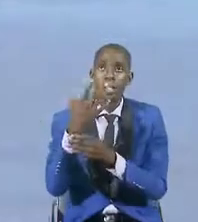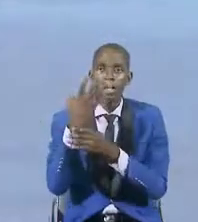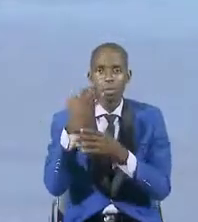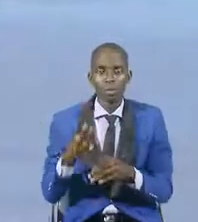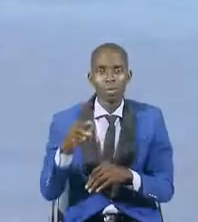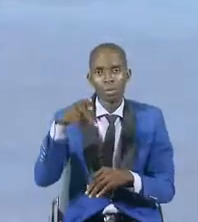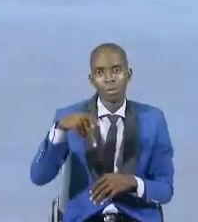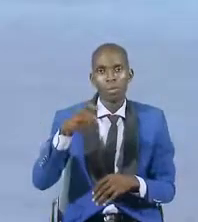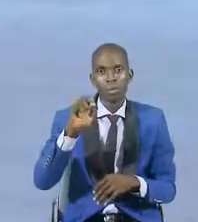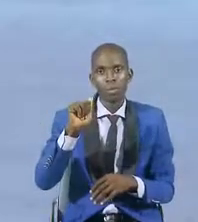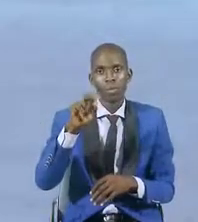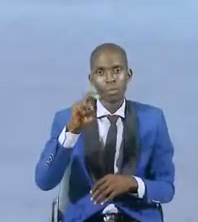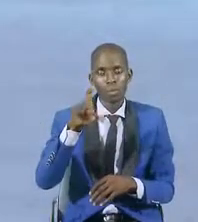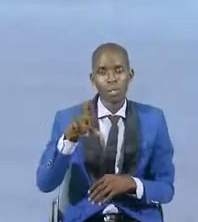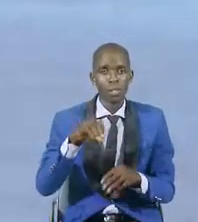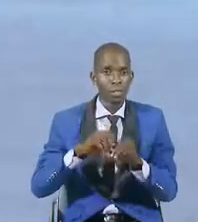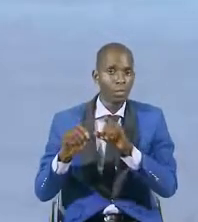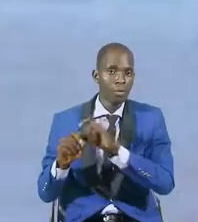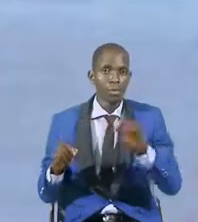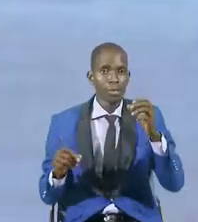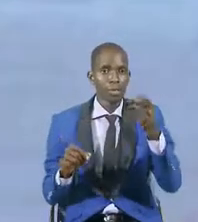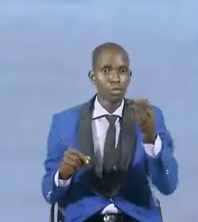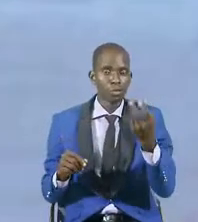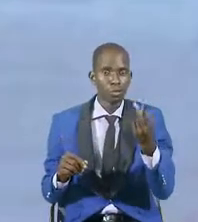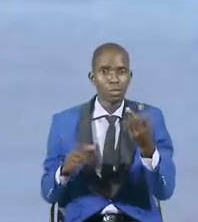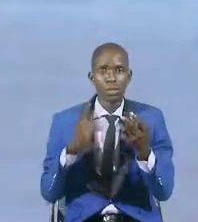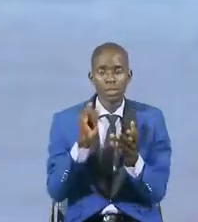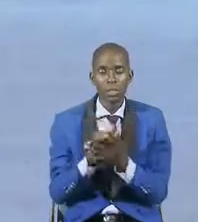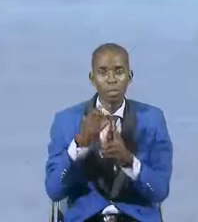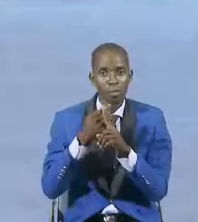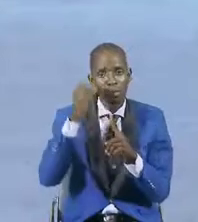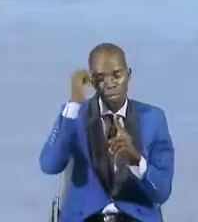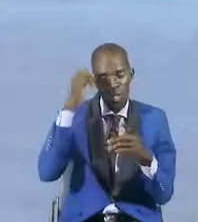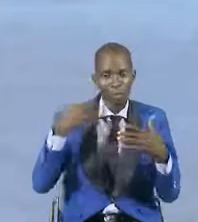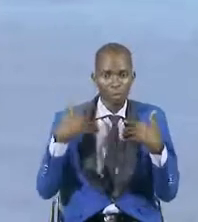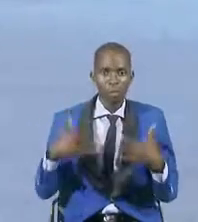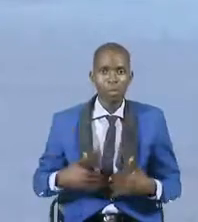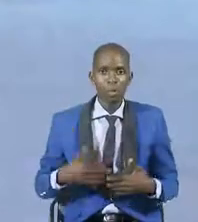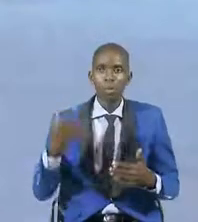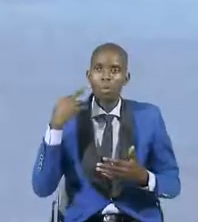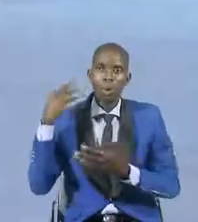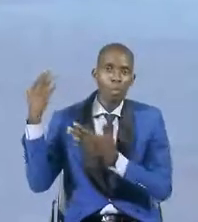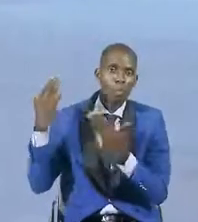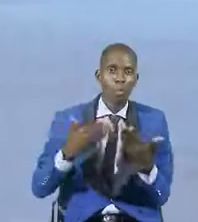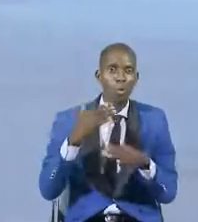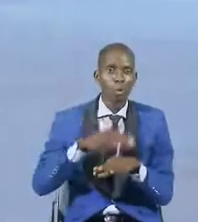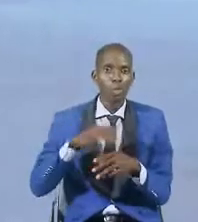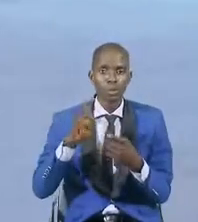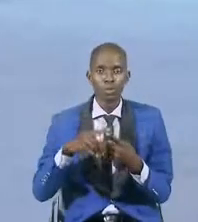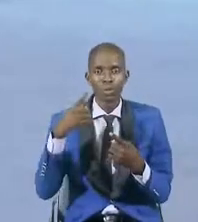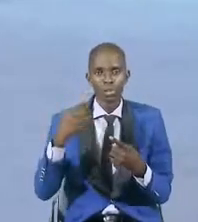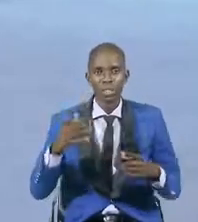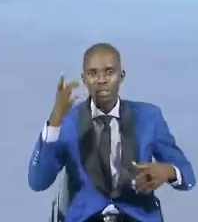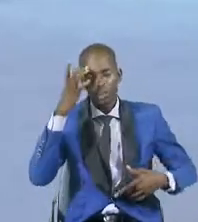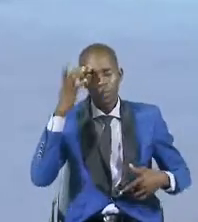Paul. Verset 12. Au point qu'on appliquait sur les malades